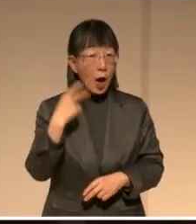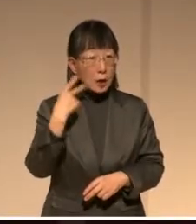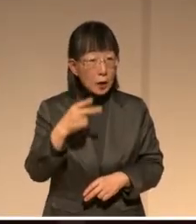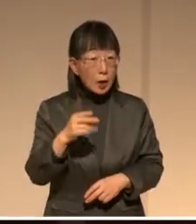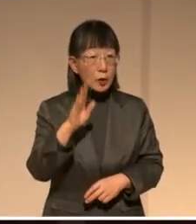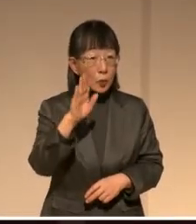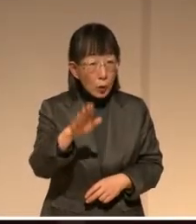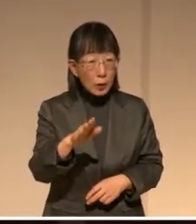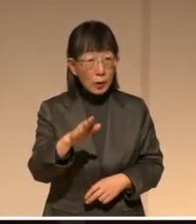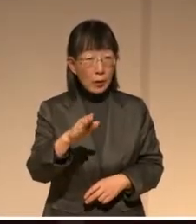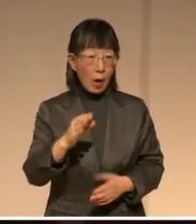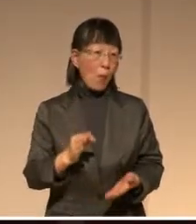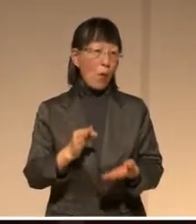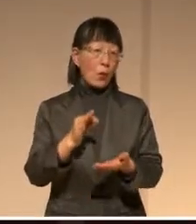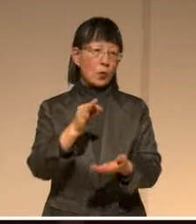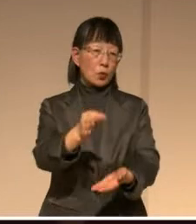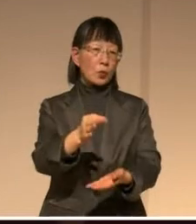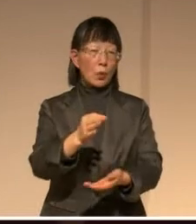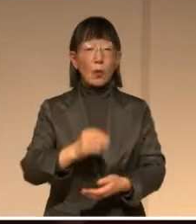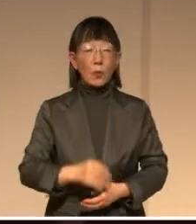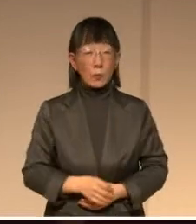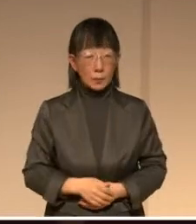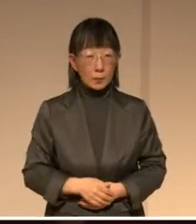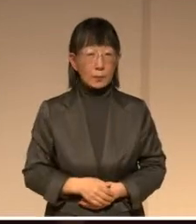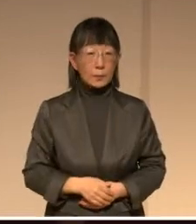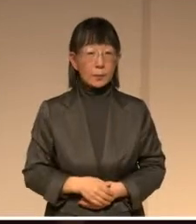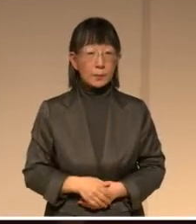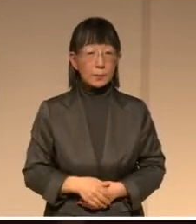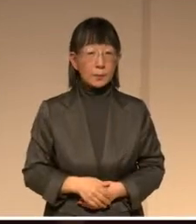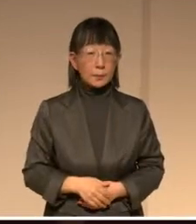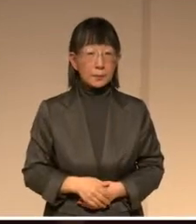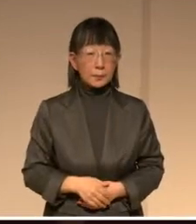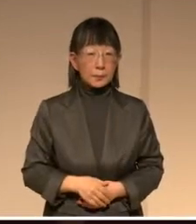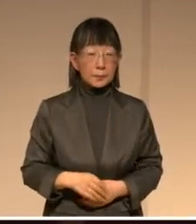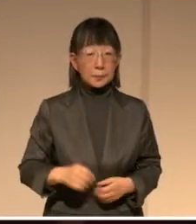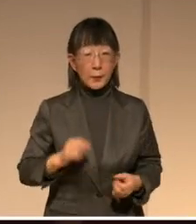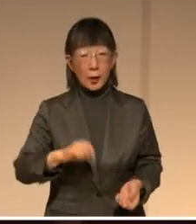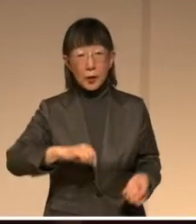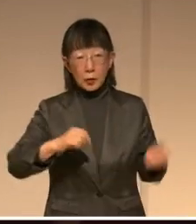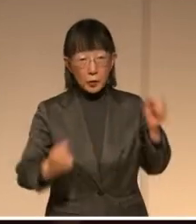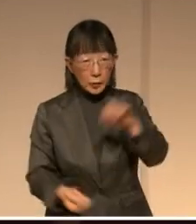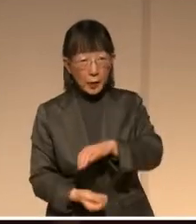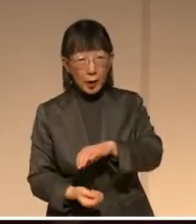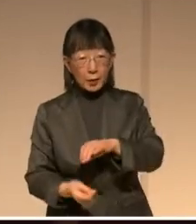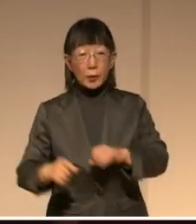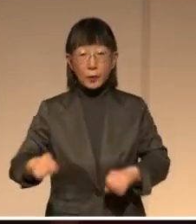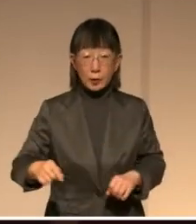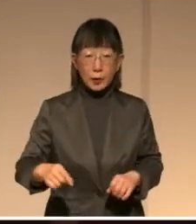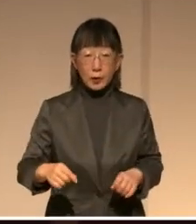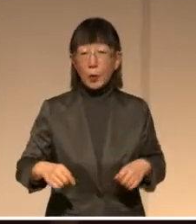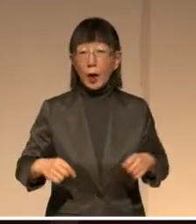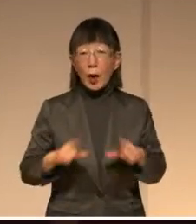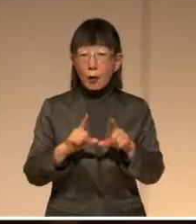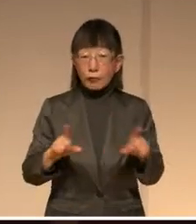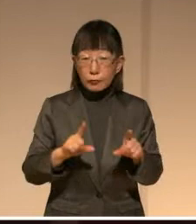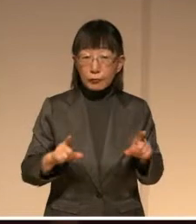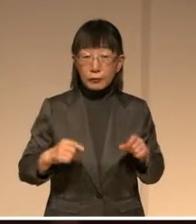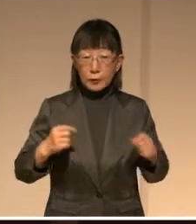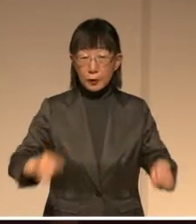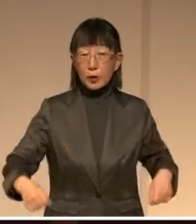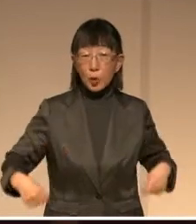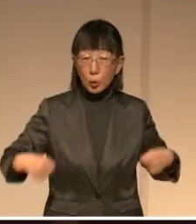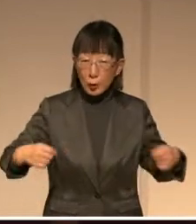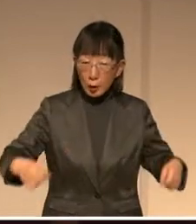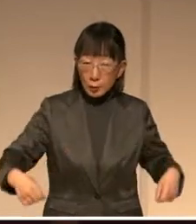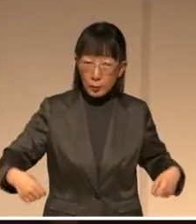ね効果が車椅子を分解したり守ったりなんですがひっくり返して乗ったりいろいろなさってるって考えるとちょっとドキドキしちゃい村のいきむ世界